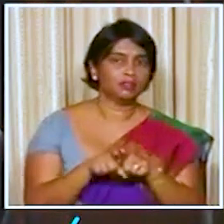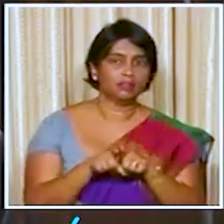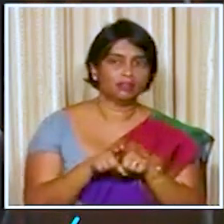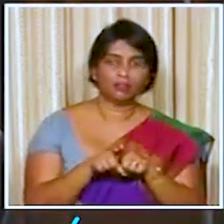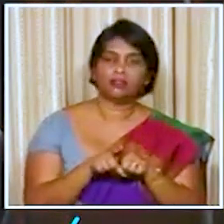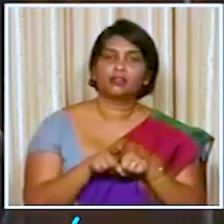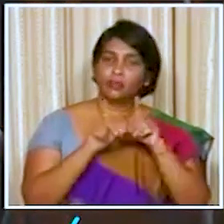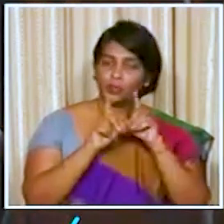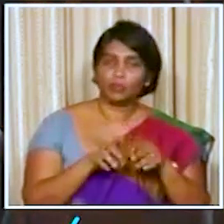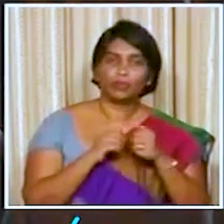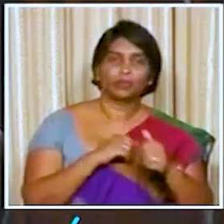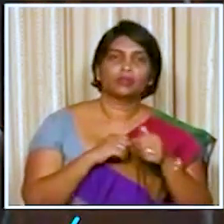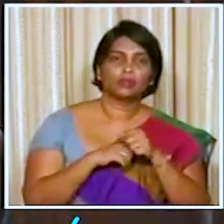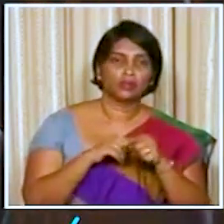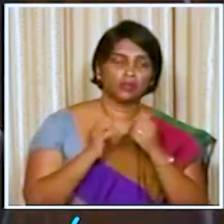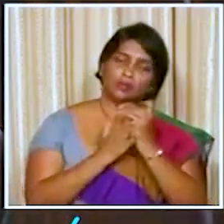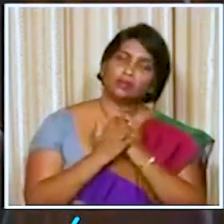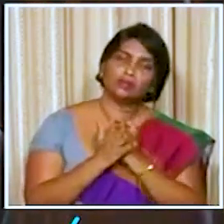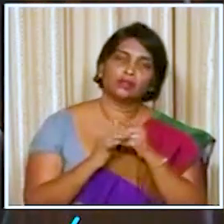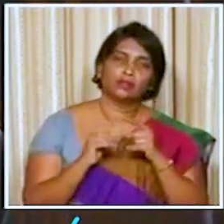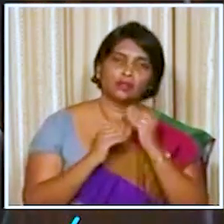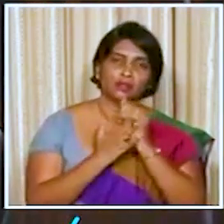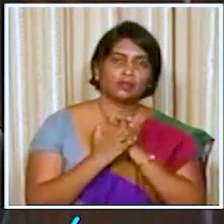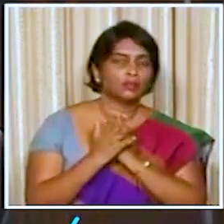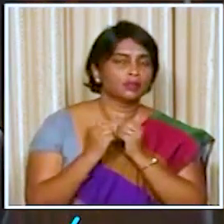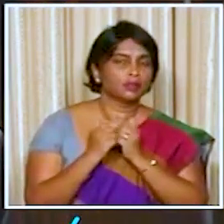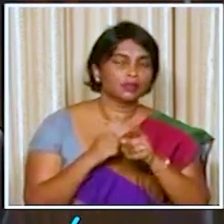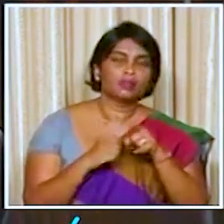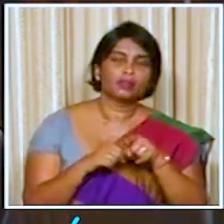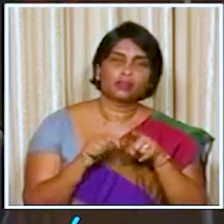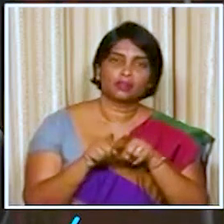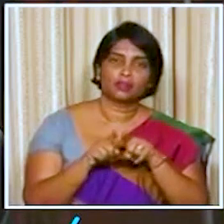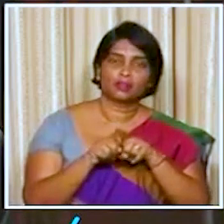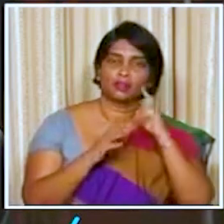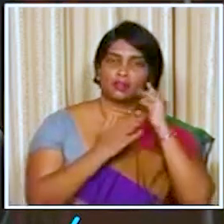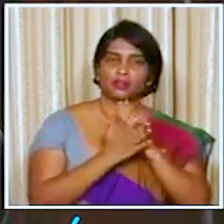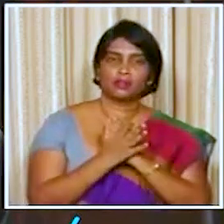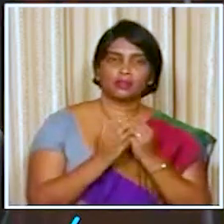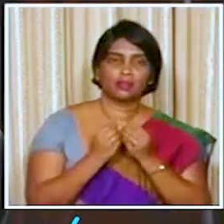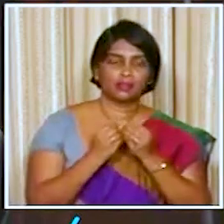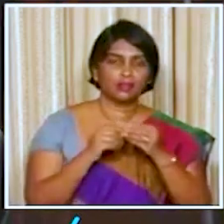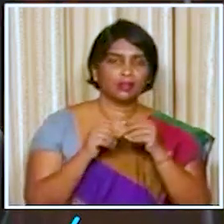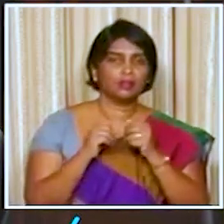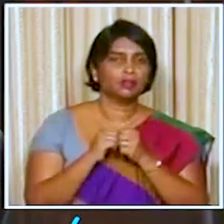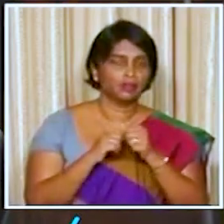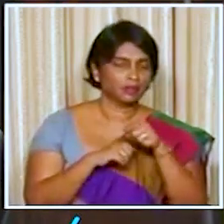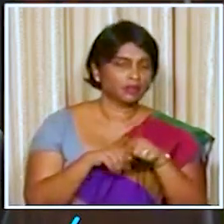වගේම ඔබතුමන්ලගේ අධිකරණ ඇමතිතුමා කියනවනම් අපෙන් රටෙන් හොරකම් කළ